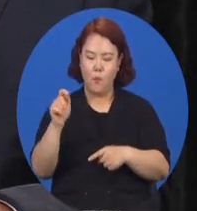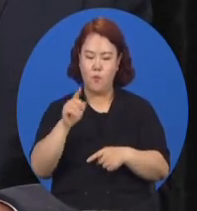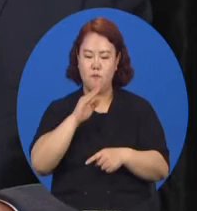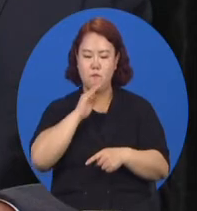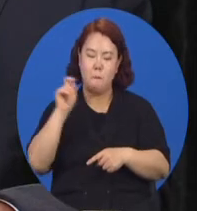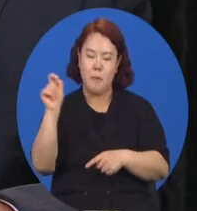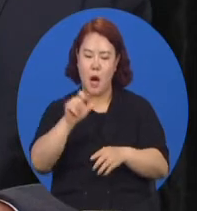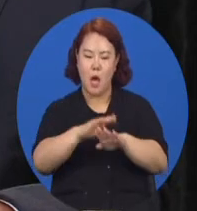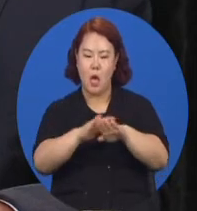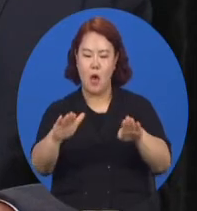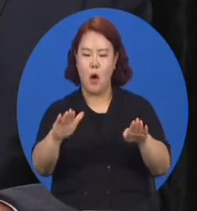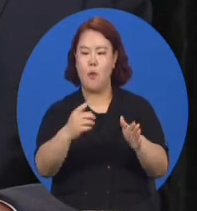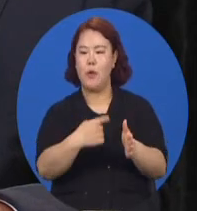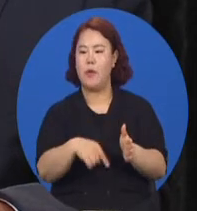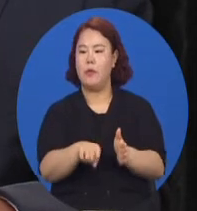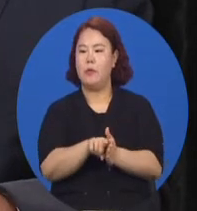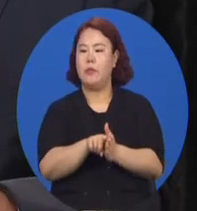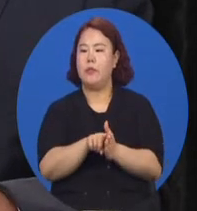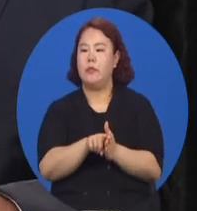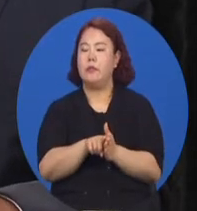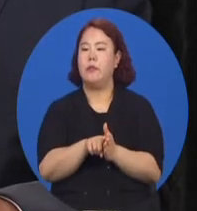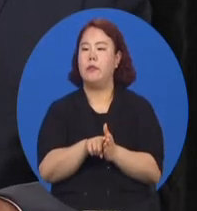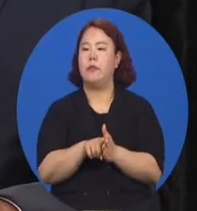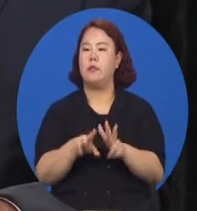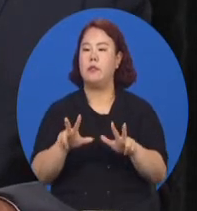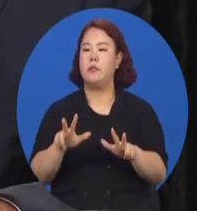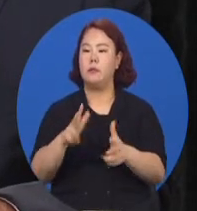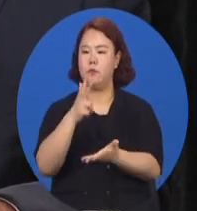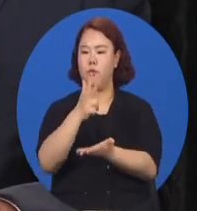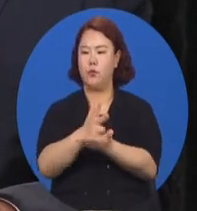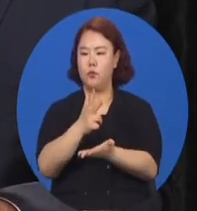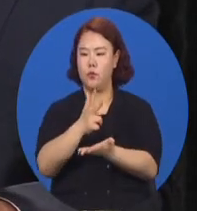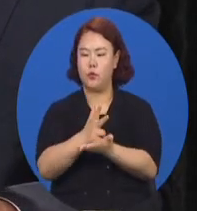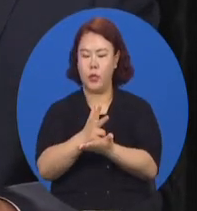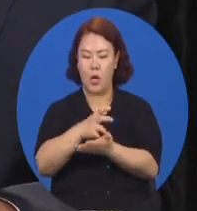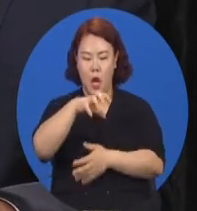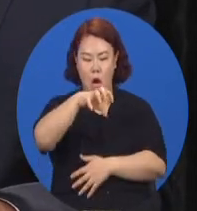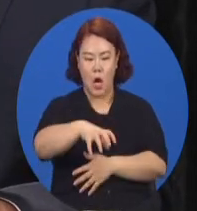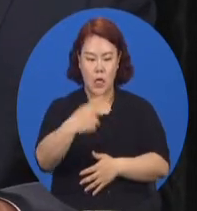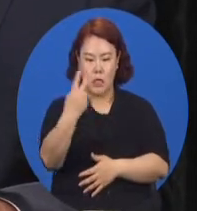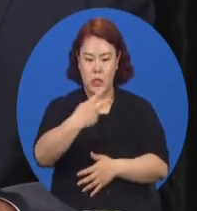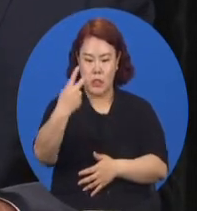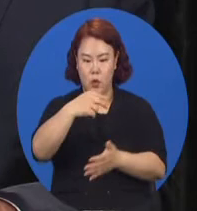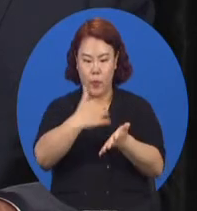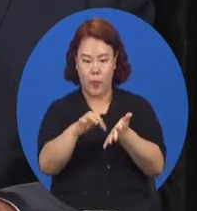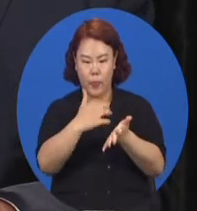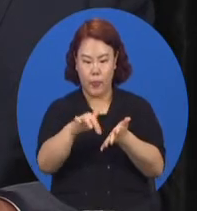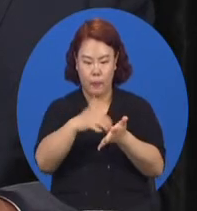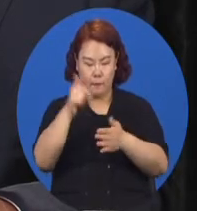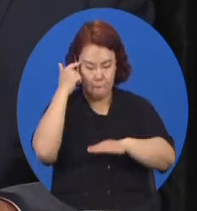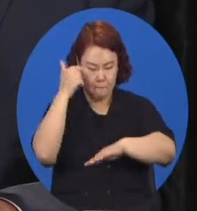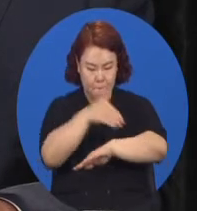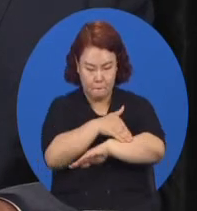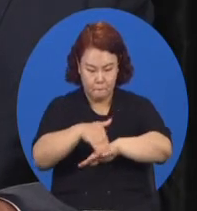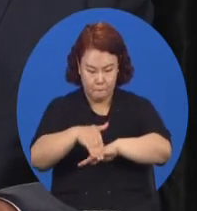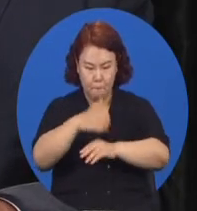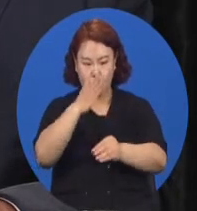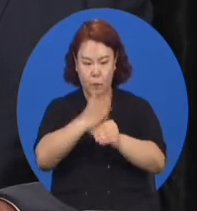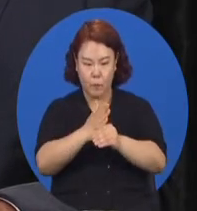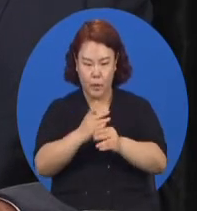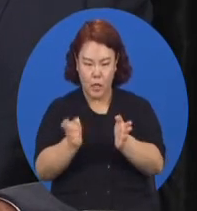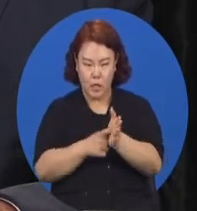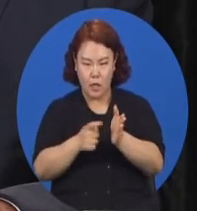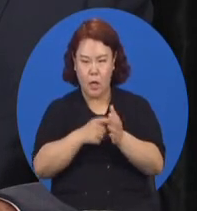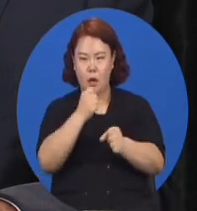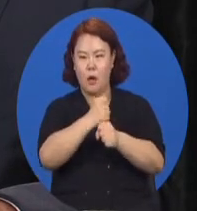이 해결하기 위해서 지금 이 주차장 2천 대를 계획하고 지금 급하게 조성을